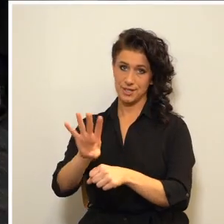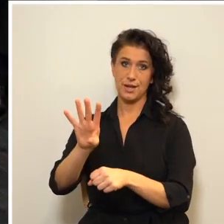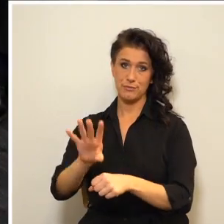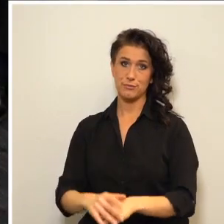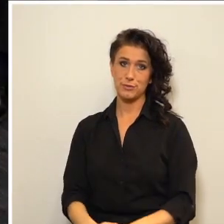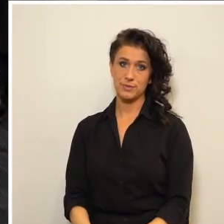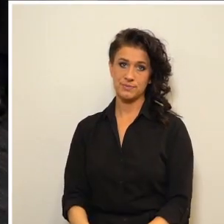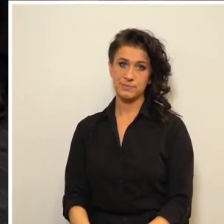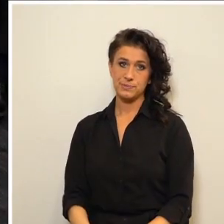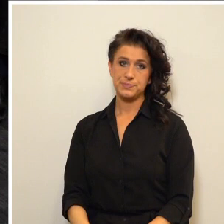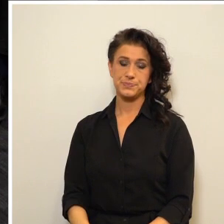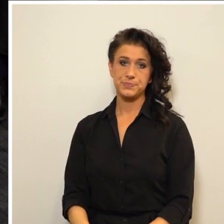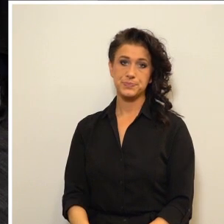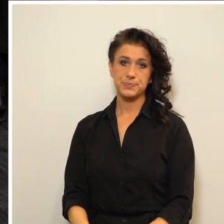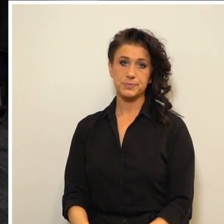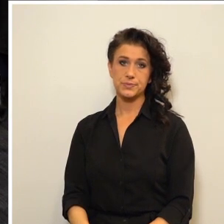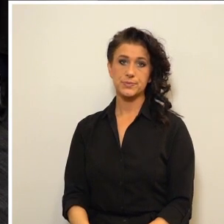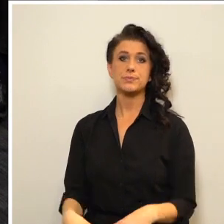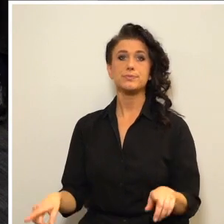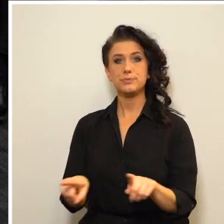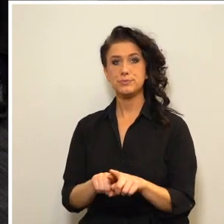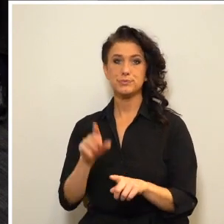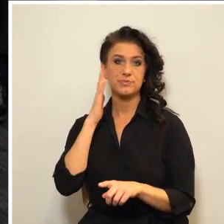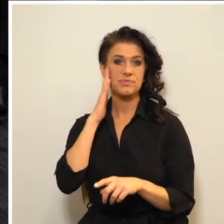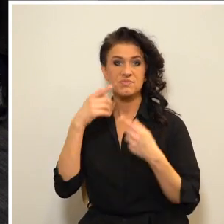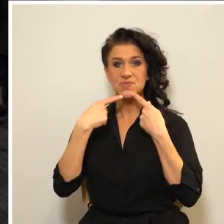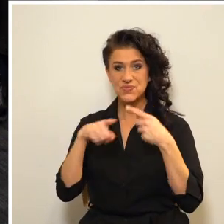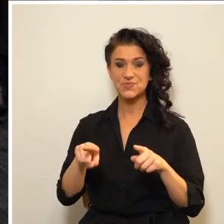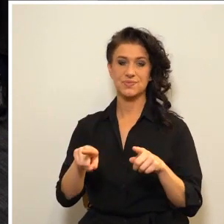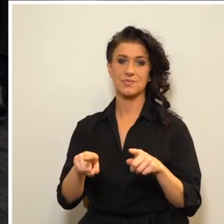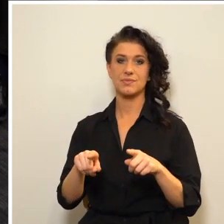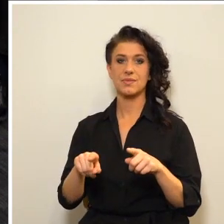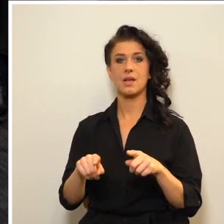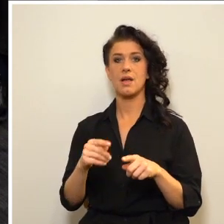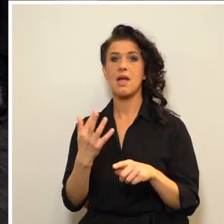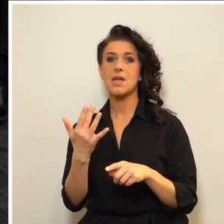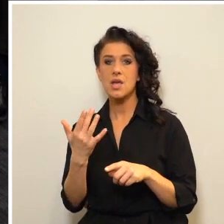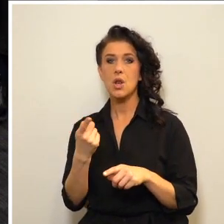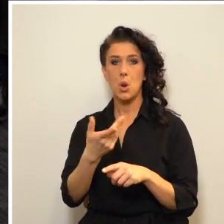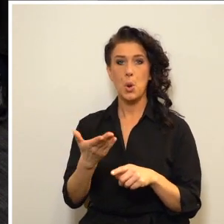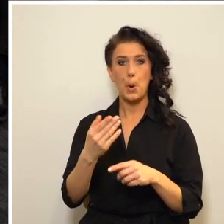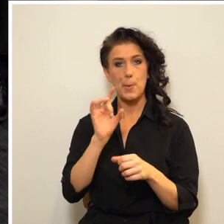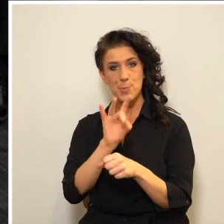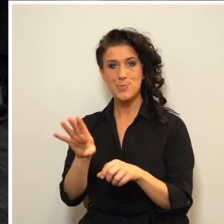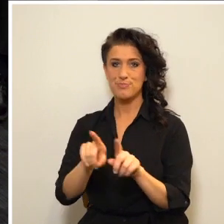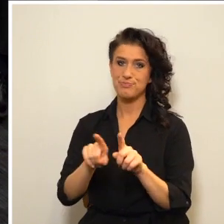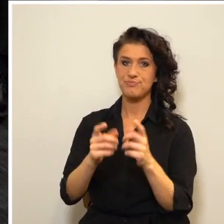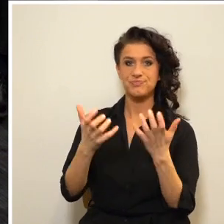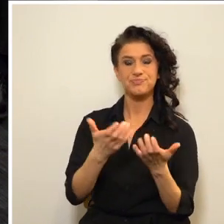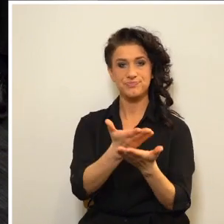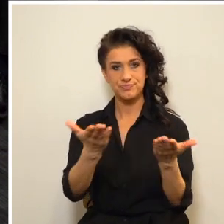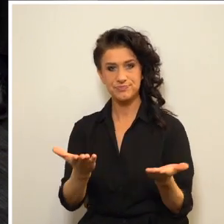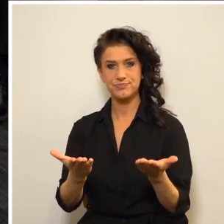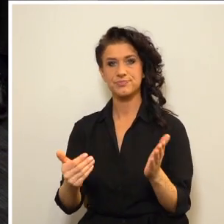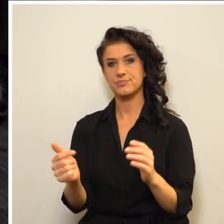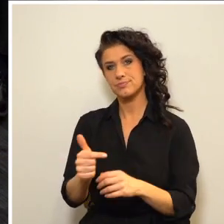przeszczepy nie mogą się odbywać bez odpowiedniej ilości krwi zachęcamy zachęcamy również